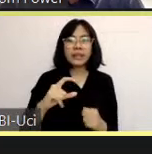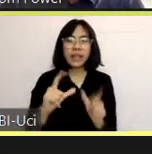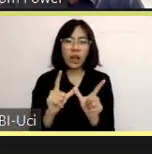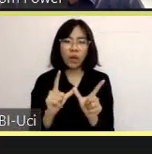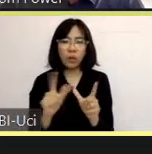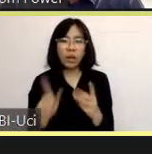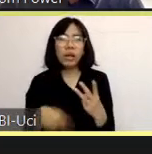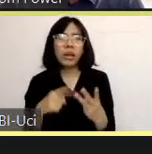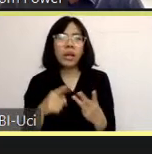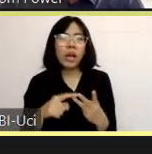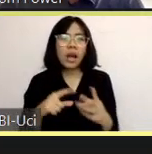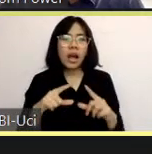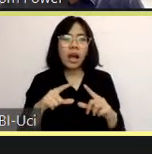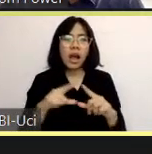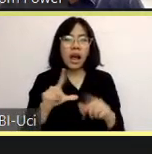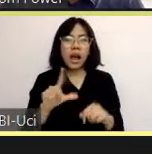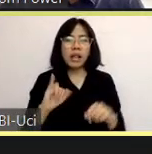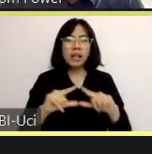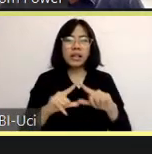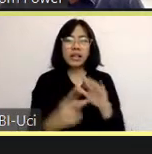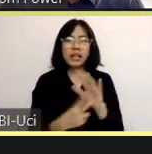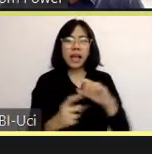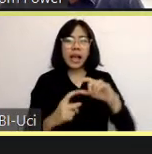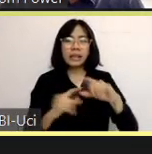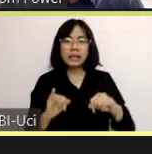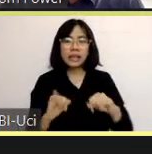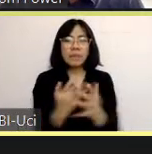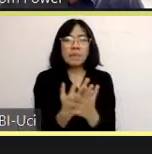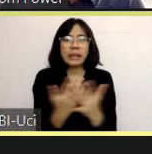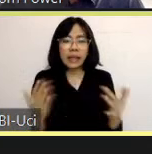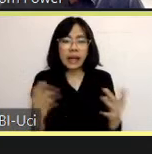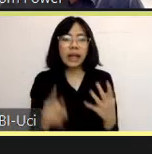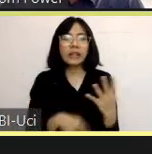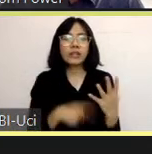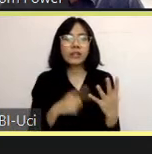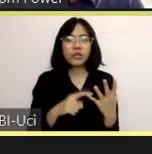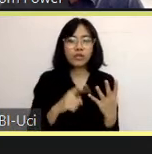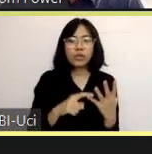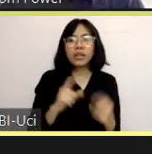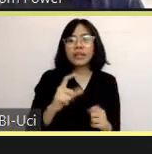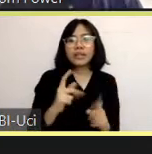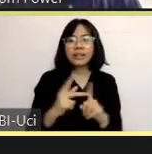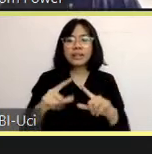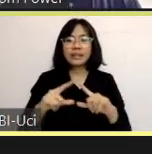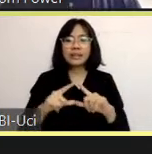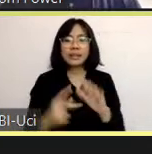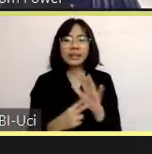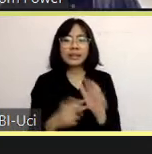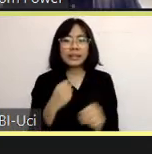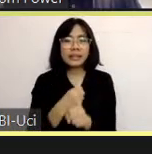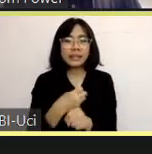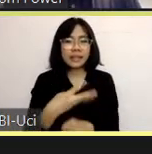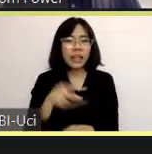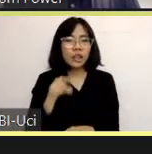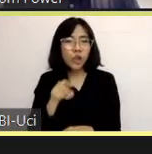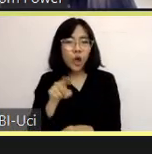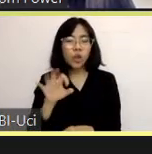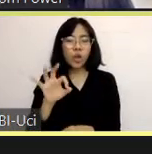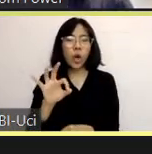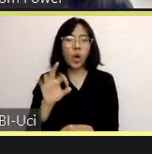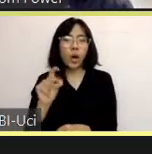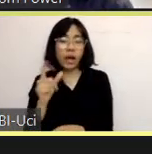yang saya lupa masukkan di sini, misalnya change.org Indonesia, yang juga